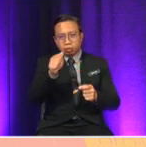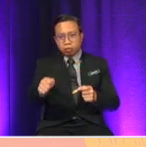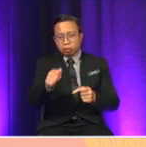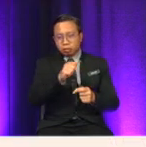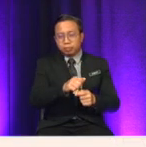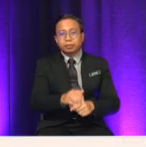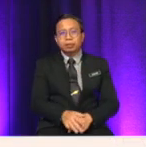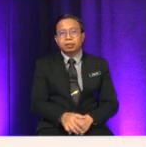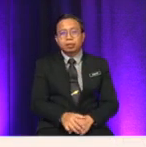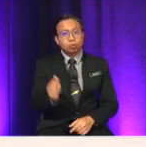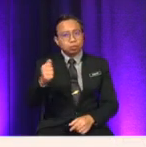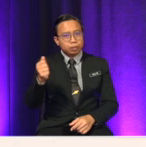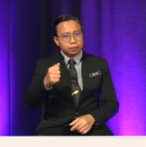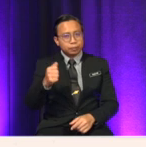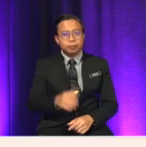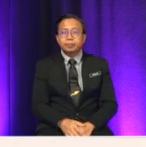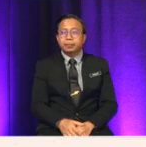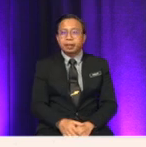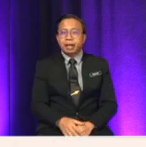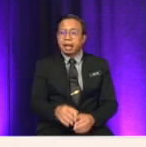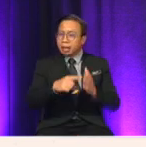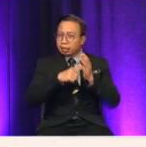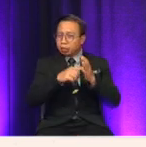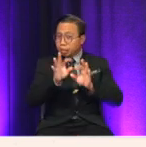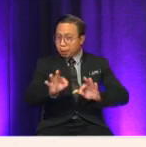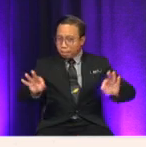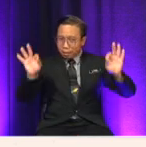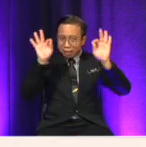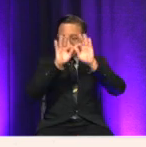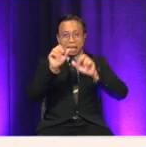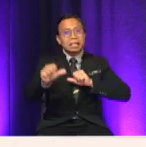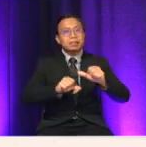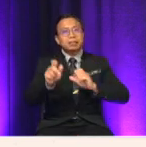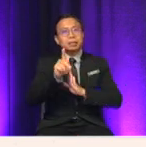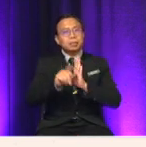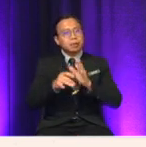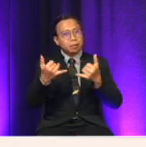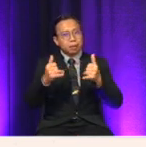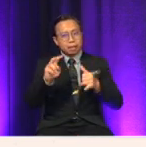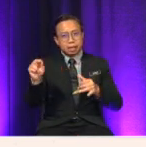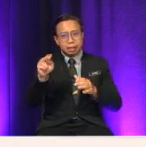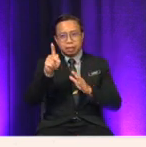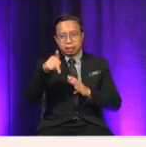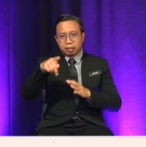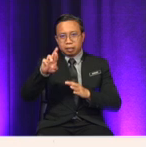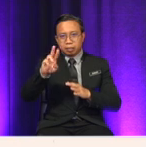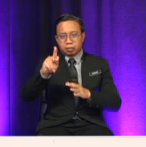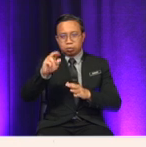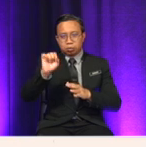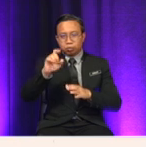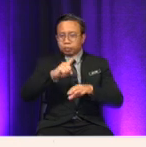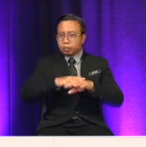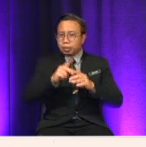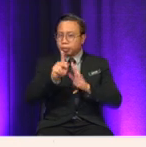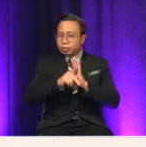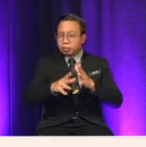loceng. Baik, berikut merupakan kepentingan aktiviti permainan perkusi terhadap perkembangan estetika dan